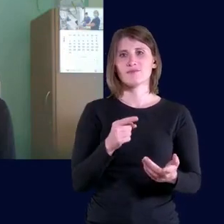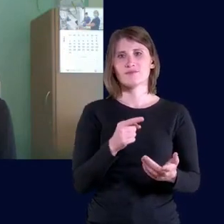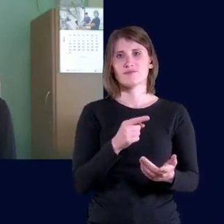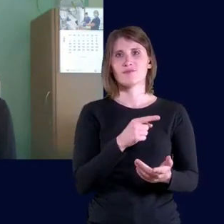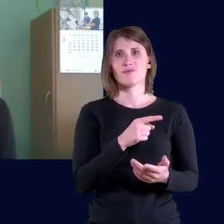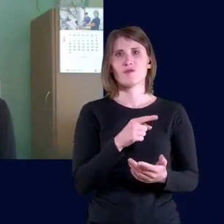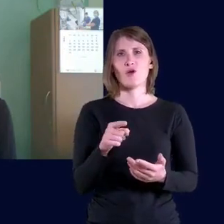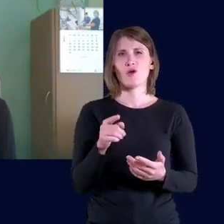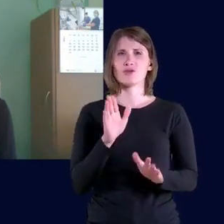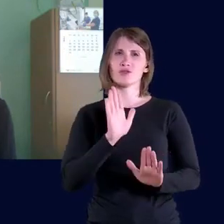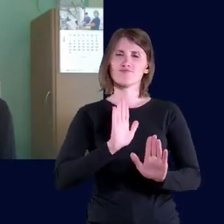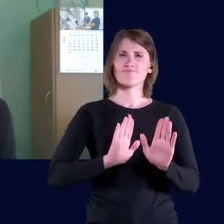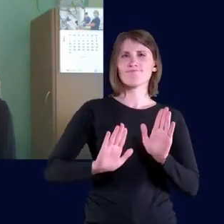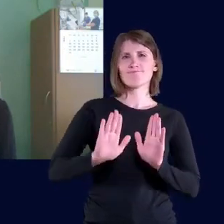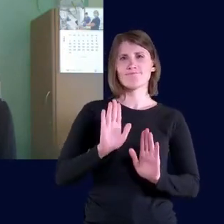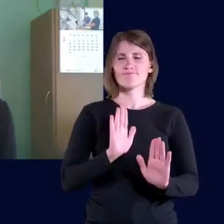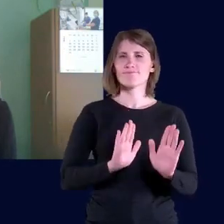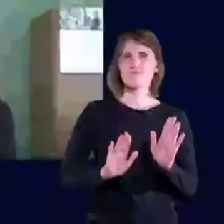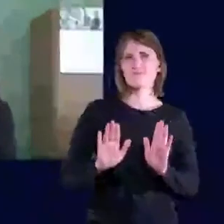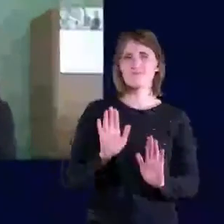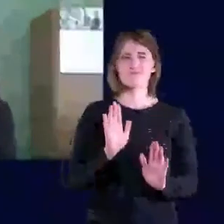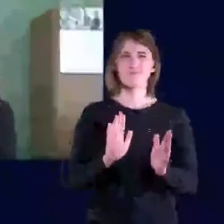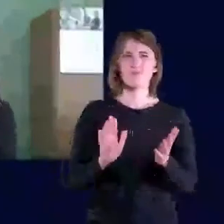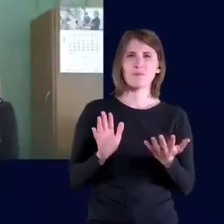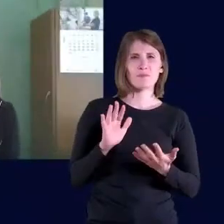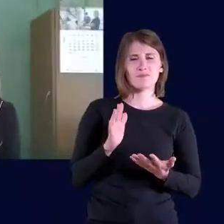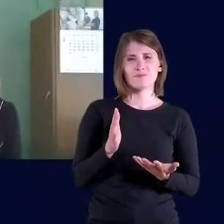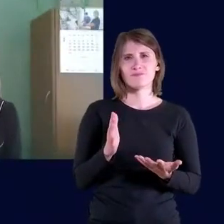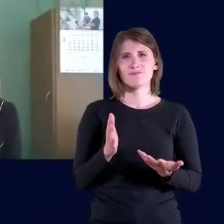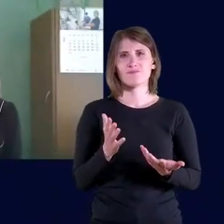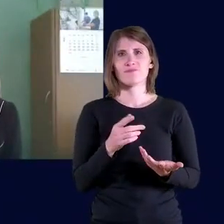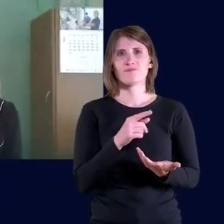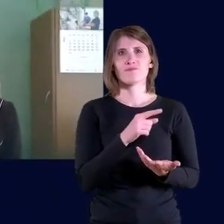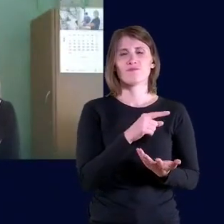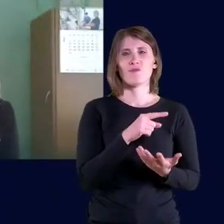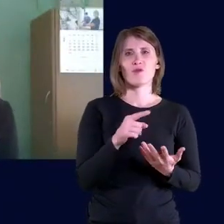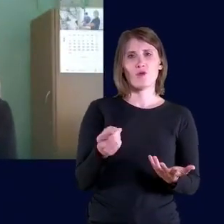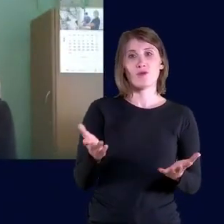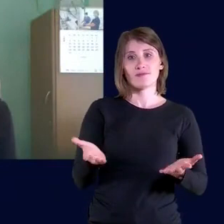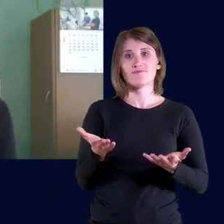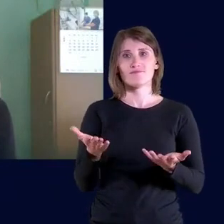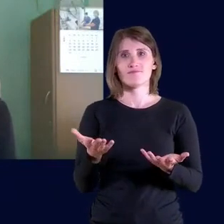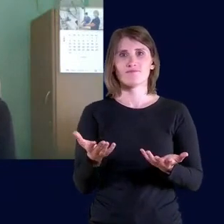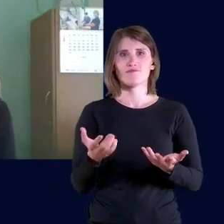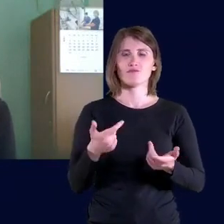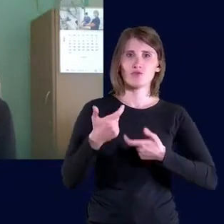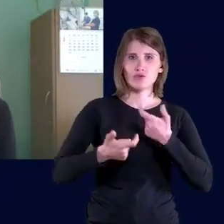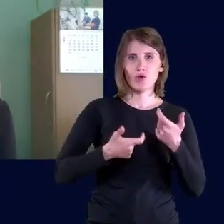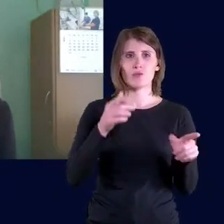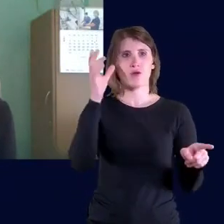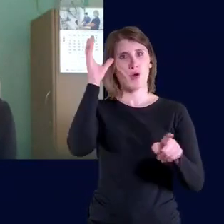a także stosowane podejście ale nie specjalnie żeby S.A